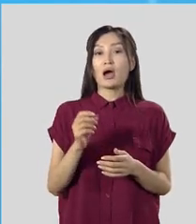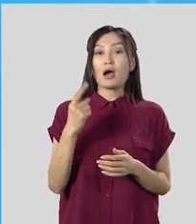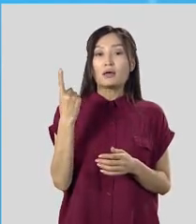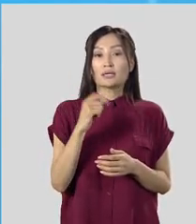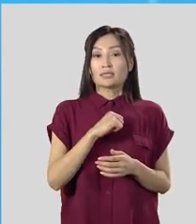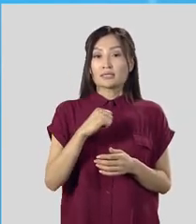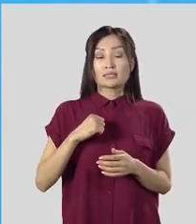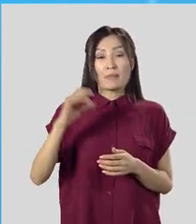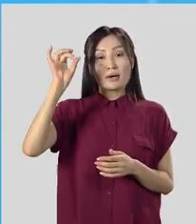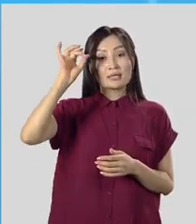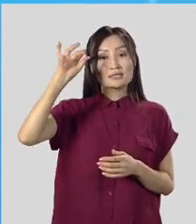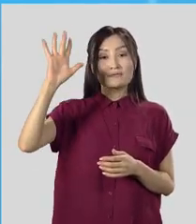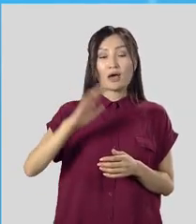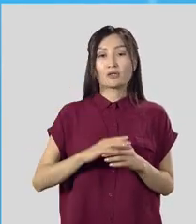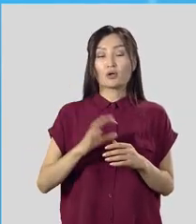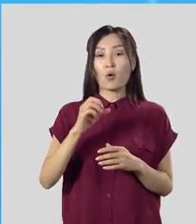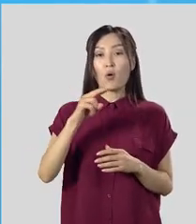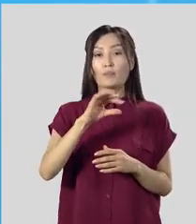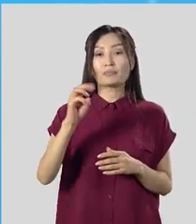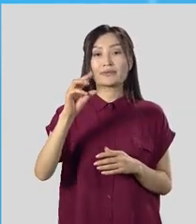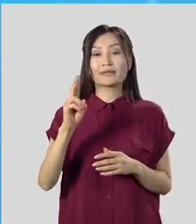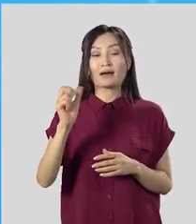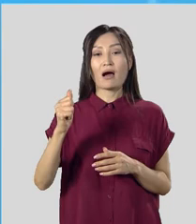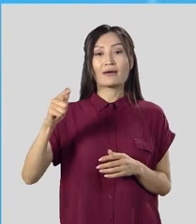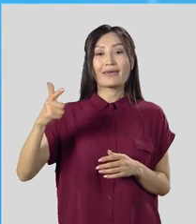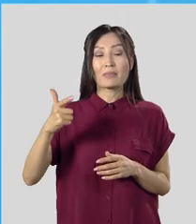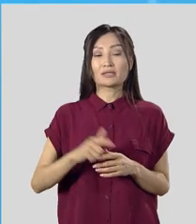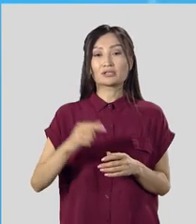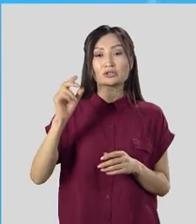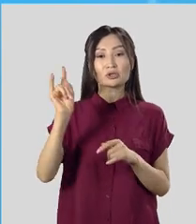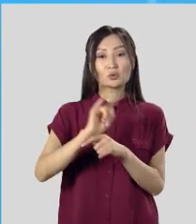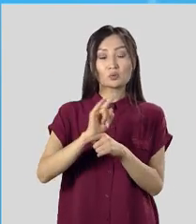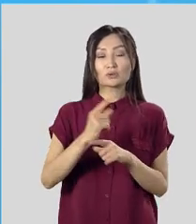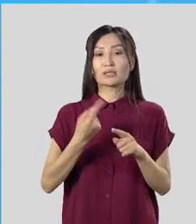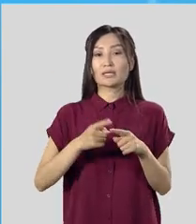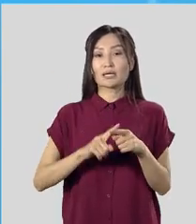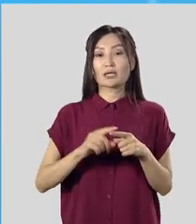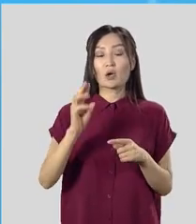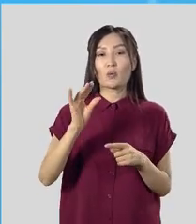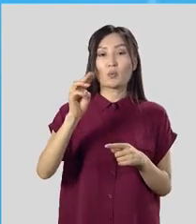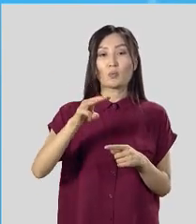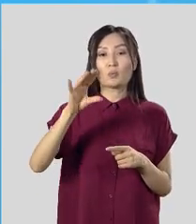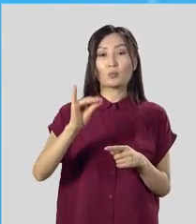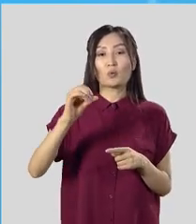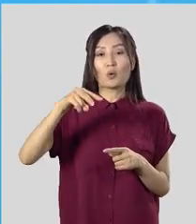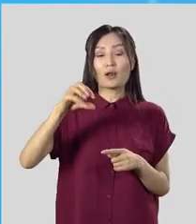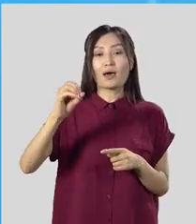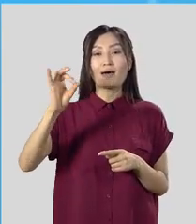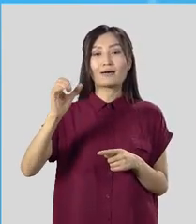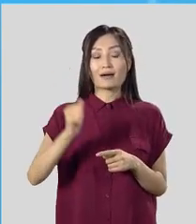из самых известных оптика геометрических и людей иллюзия мюллера лаэра